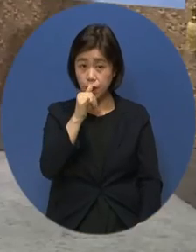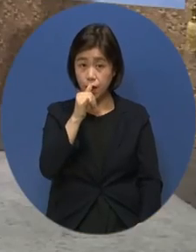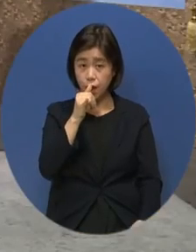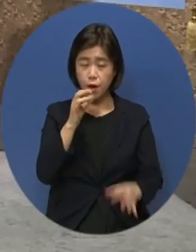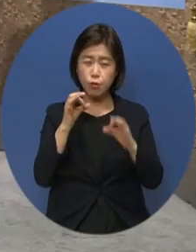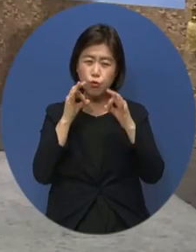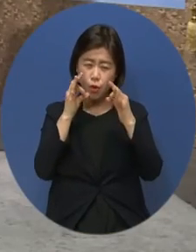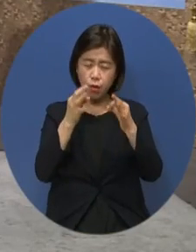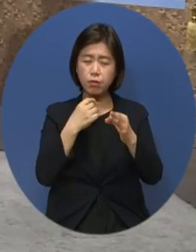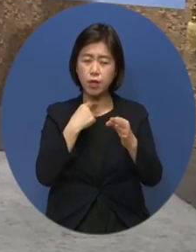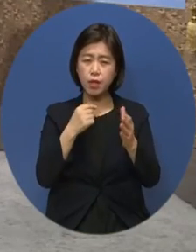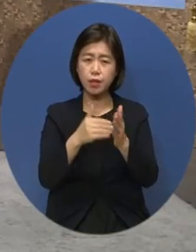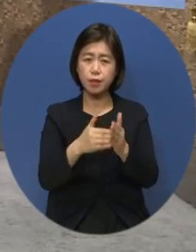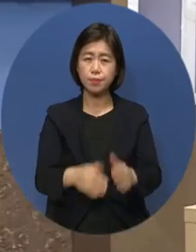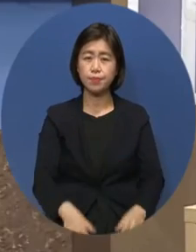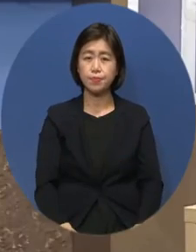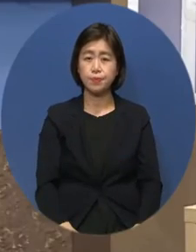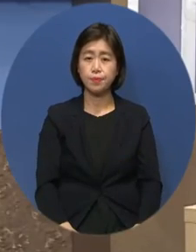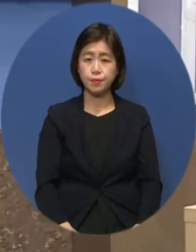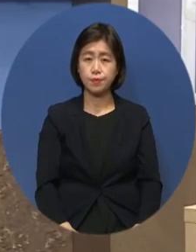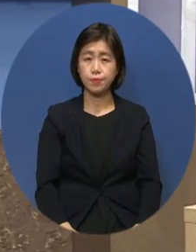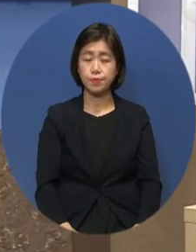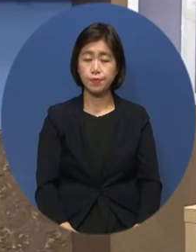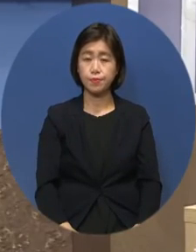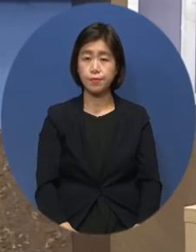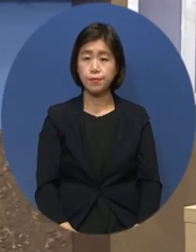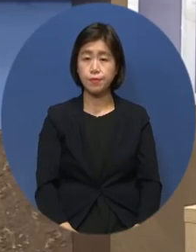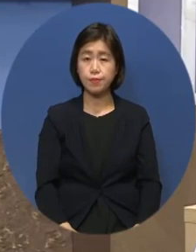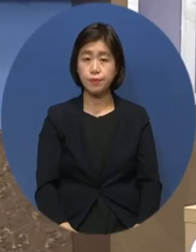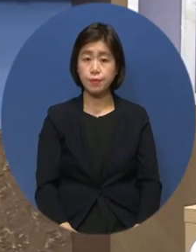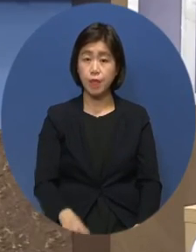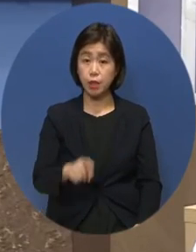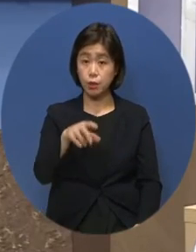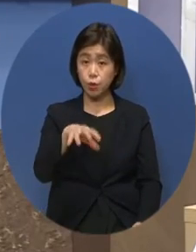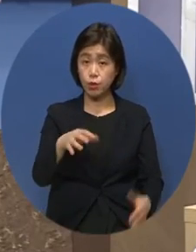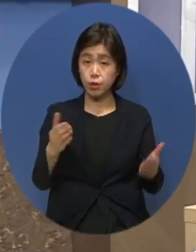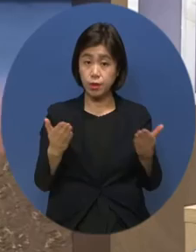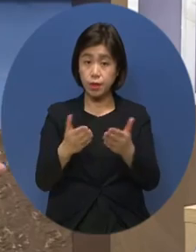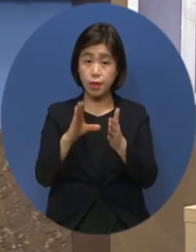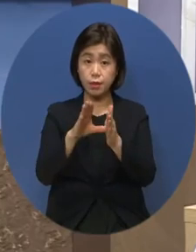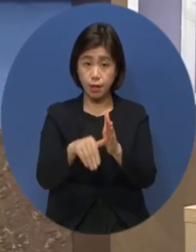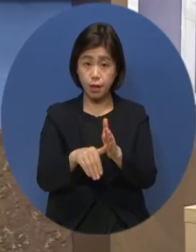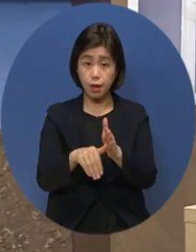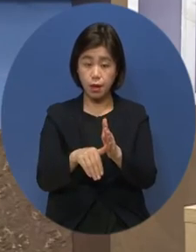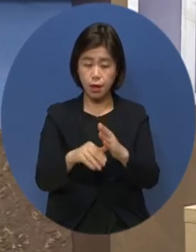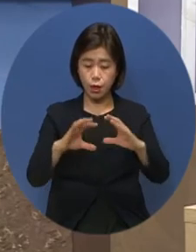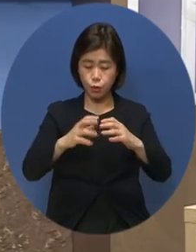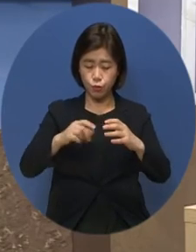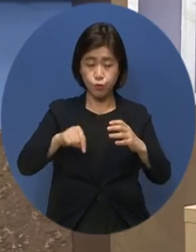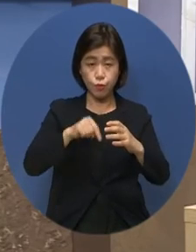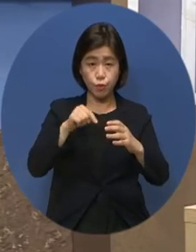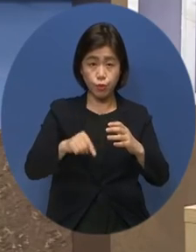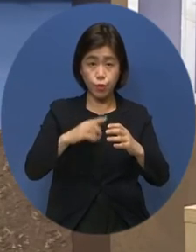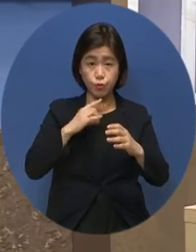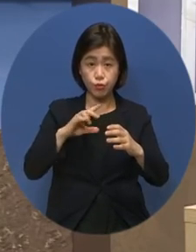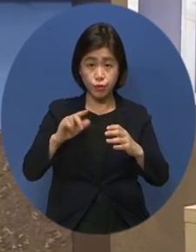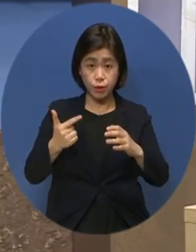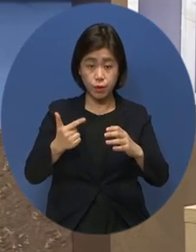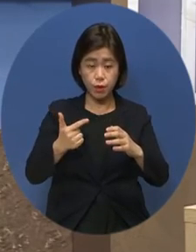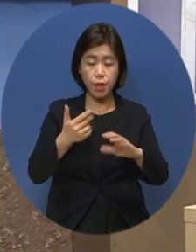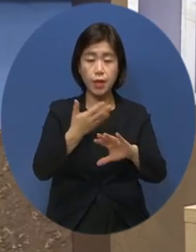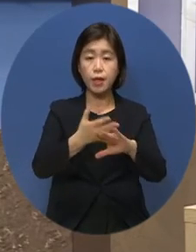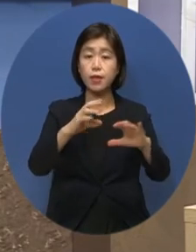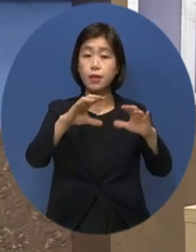예 그럼 제가 보니까 2조 개조 사회 복지 재단 에서 근무를 하시면서 국내 뿐만 아니라 또 해외